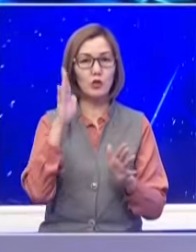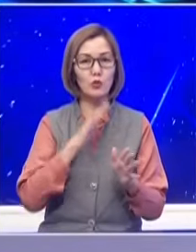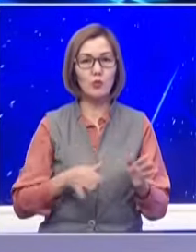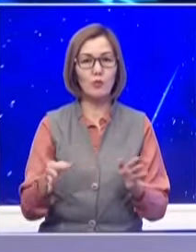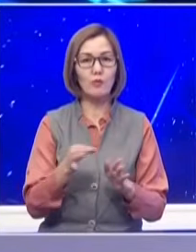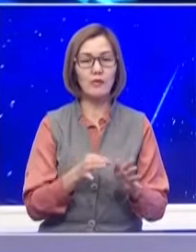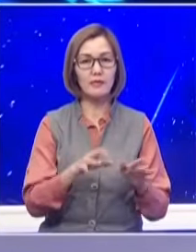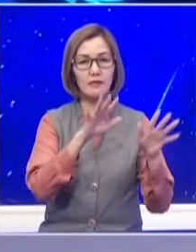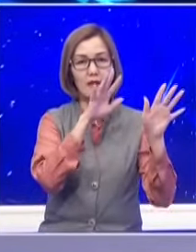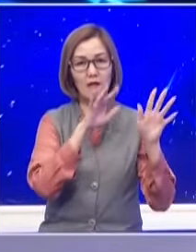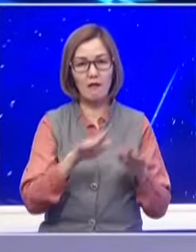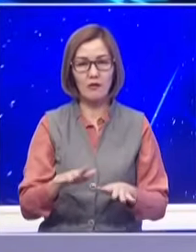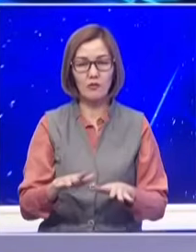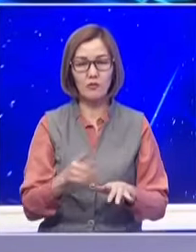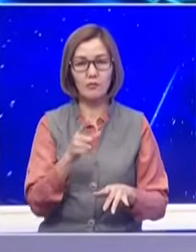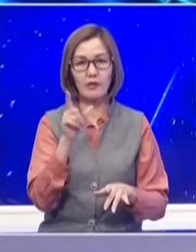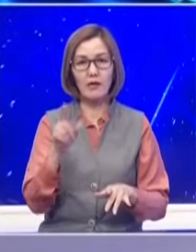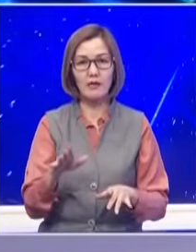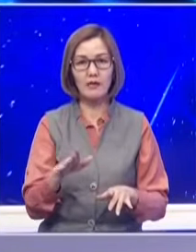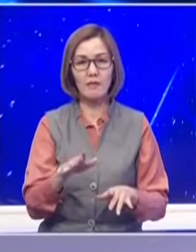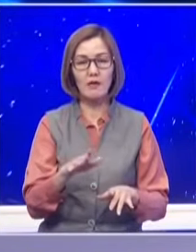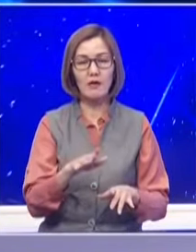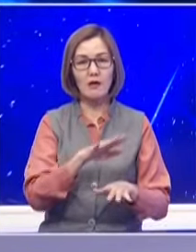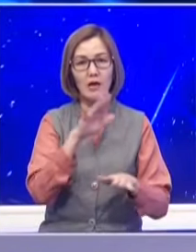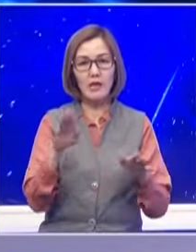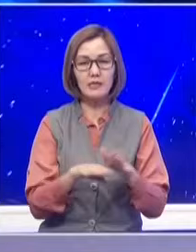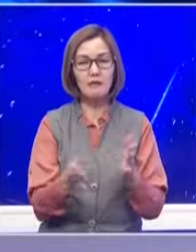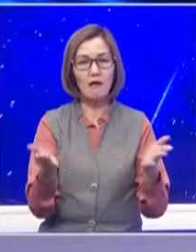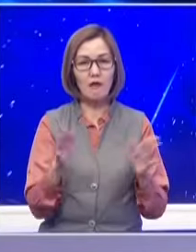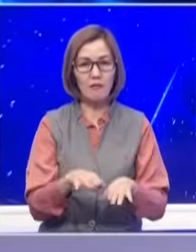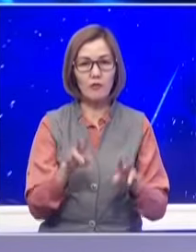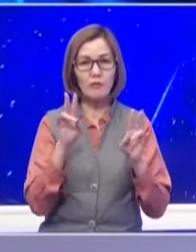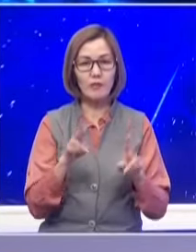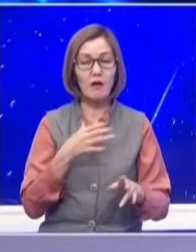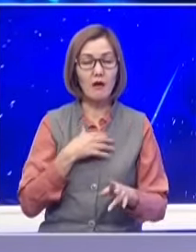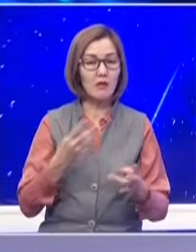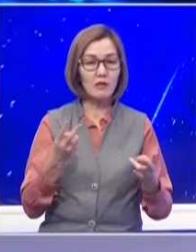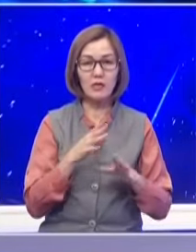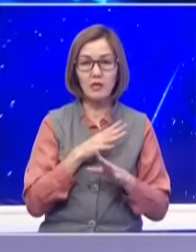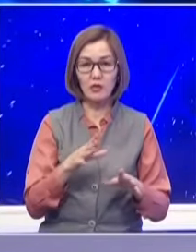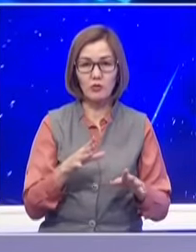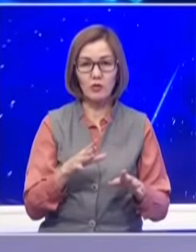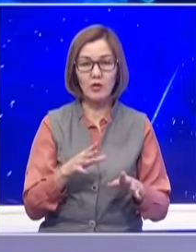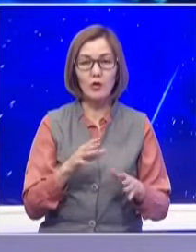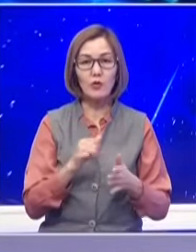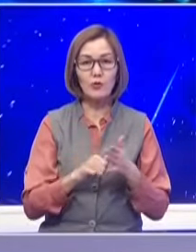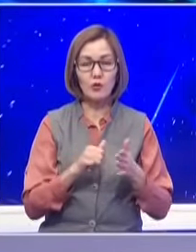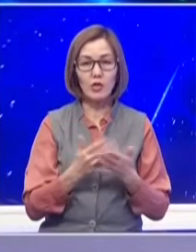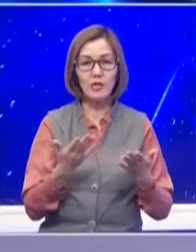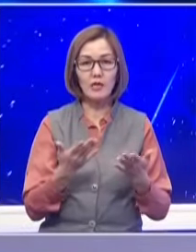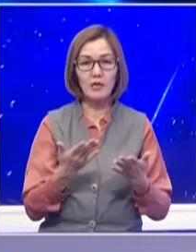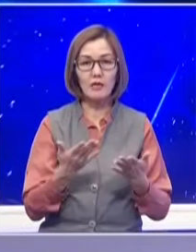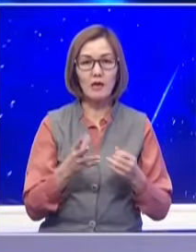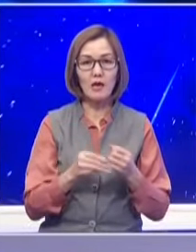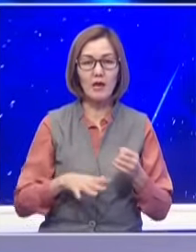Жетісу облысында қар көшкіні жүріп, бір адам қалын қар астында қалып қойды. Бірақ алаңдауға негіз жоқ, дейді құтқарушылар. Себебі бұл